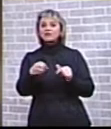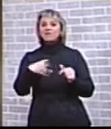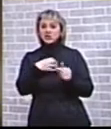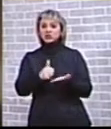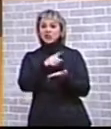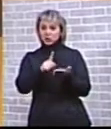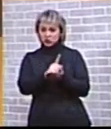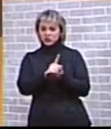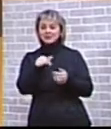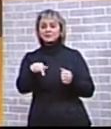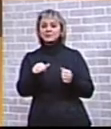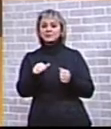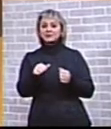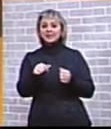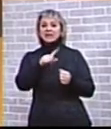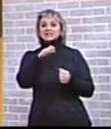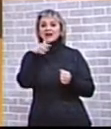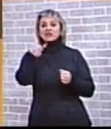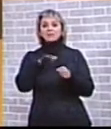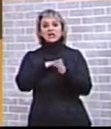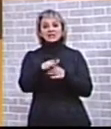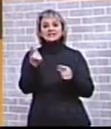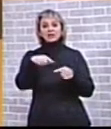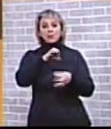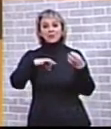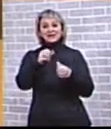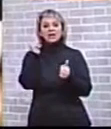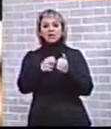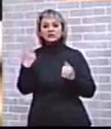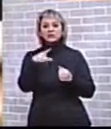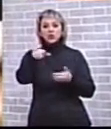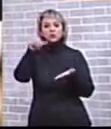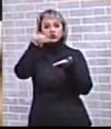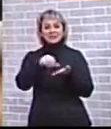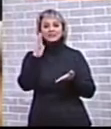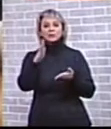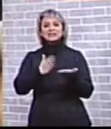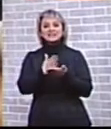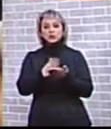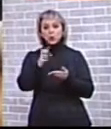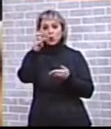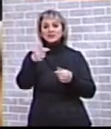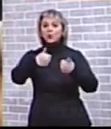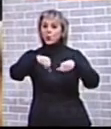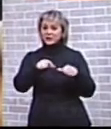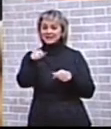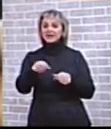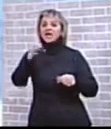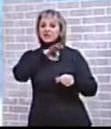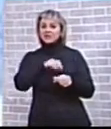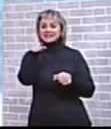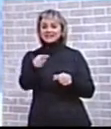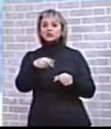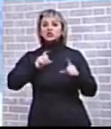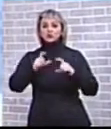должностей. За время реализации проекта каждый второй его участник стал сотрудником госорганов. Эффективность